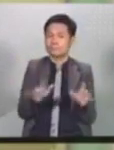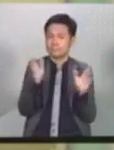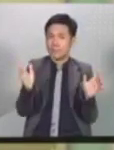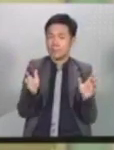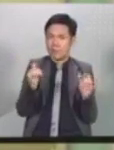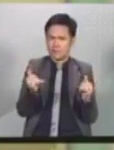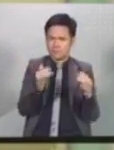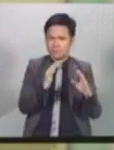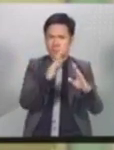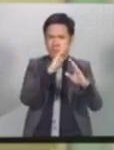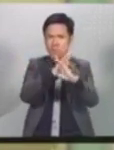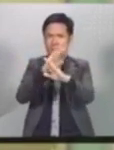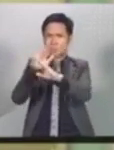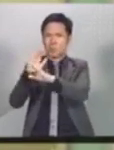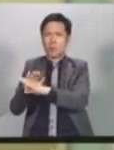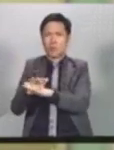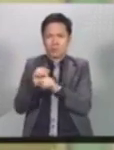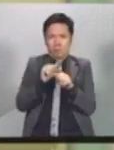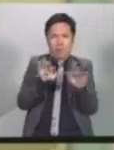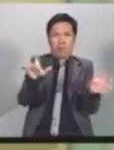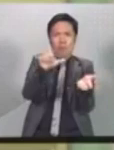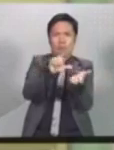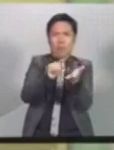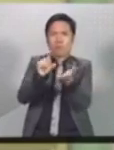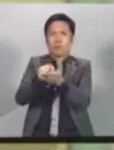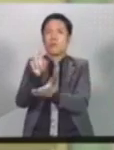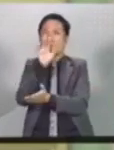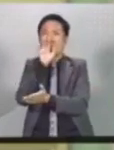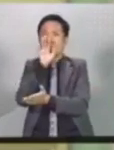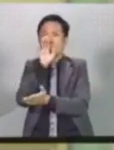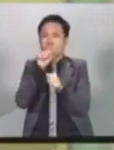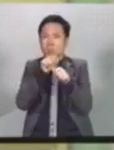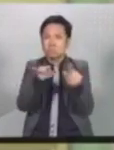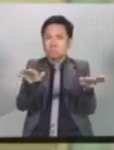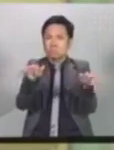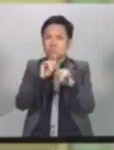menyekat berita-berita palsu yang banyak disebarkan.